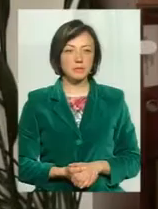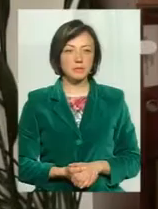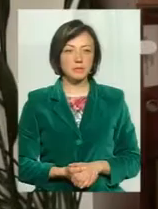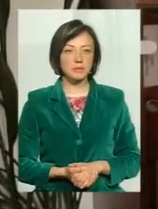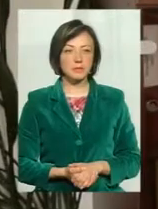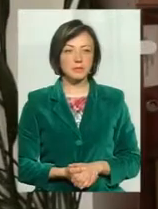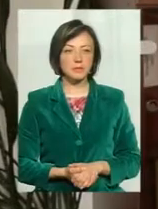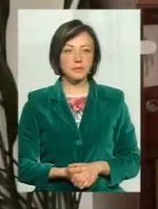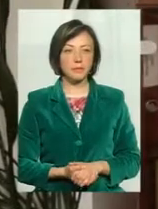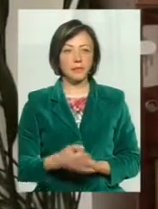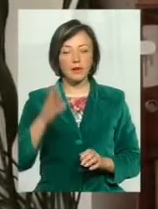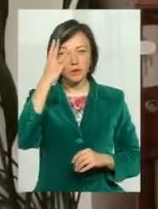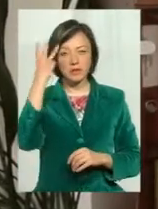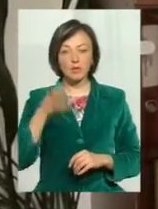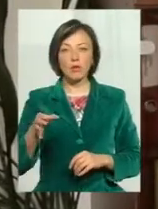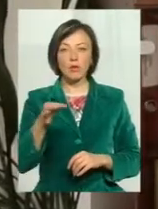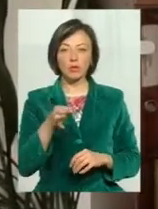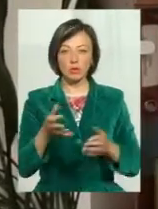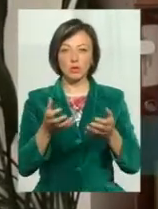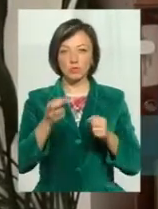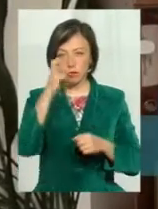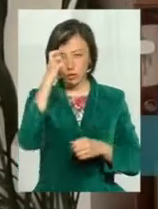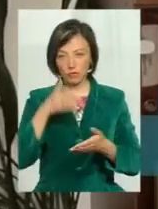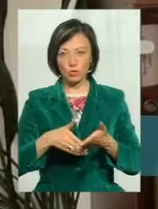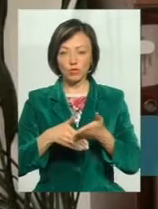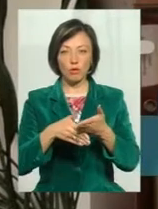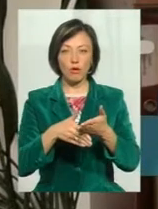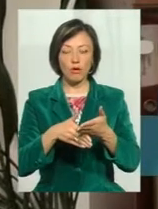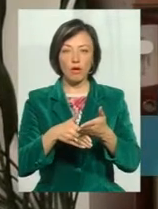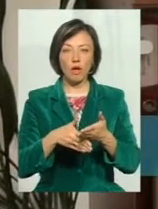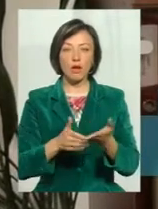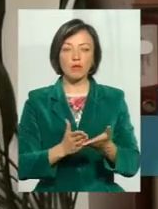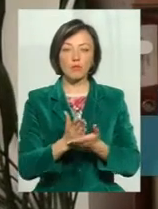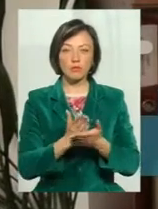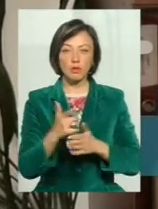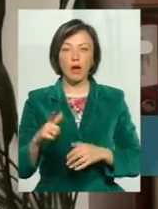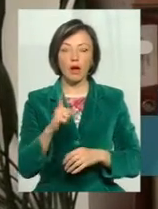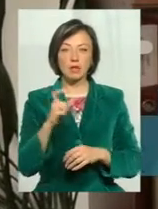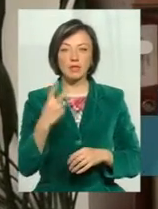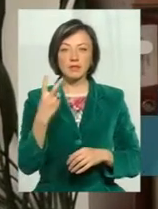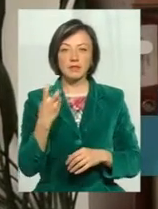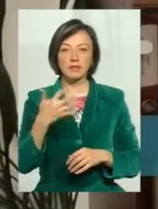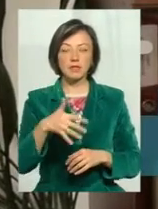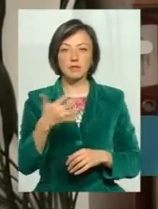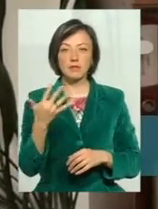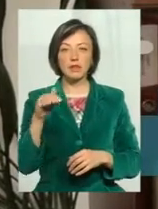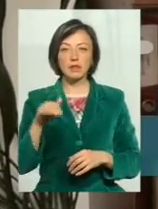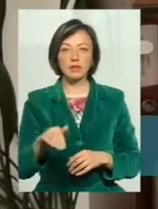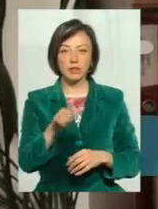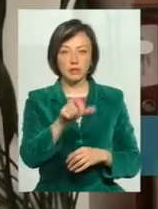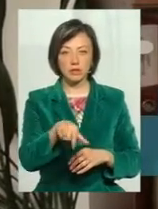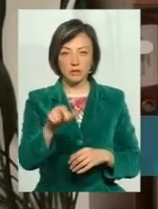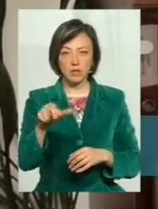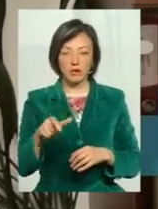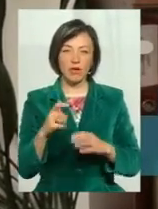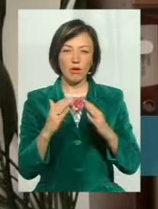Хмельницької області отримують державну допомогу на послуги з газопостачання 255 тисяч